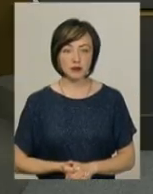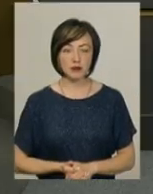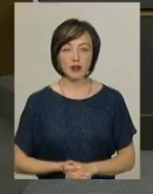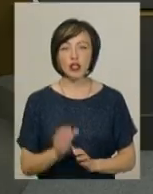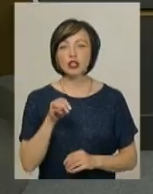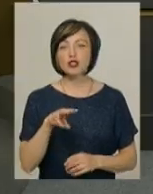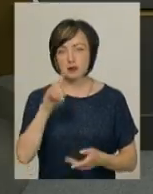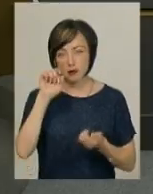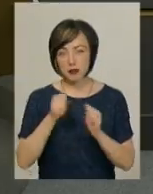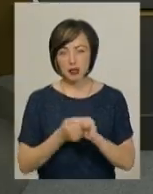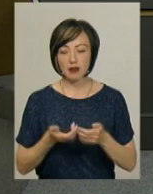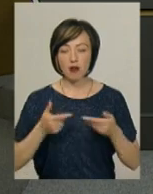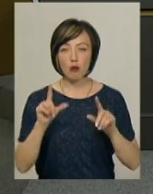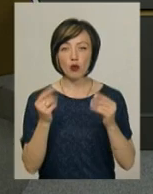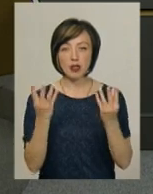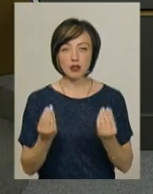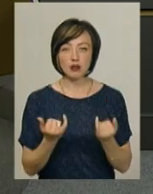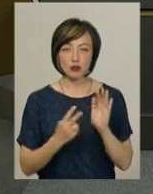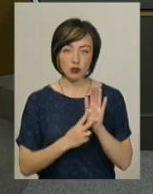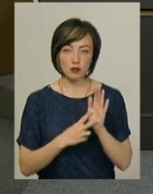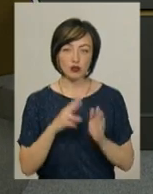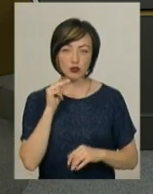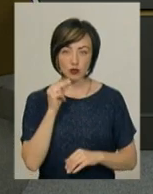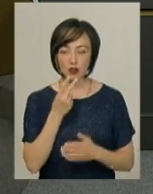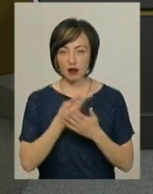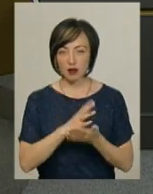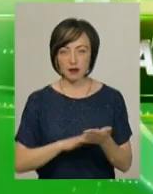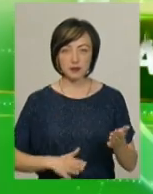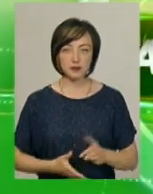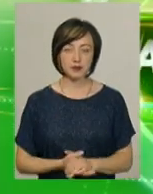Чим ще запам'ятається нам понеділок 7 травня? Дивимося далі.